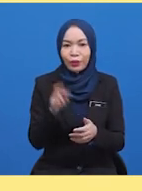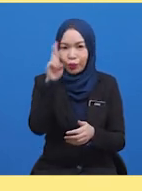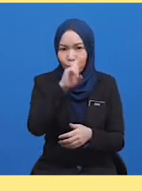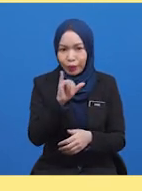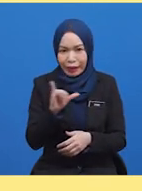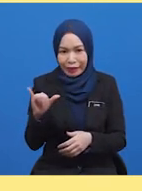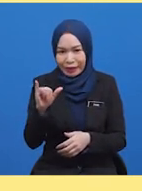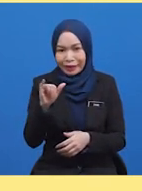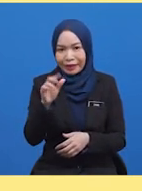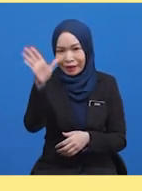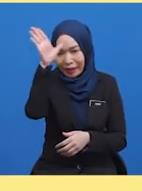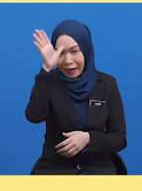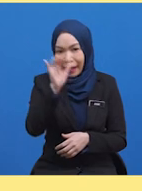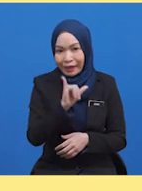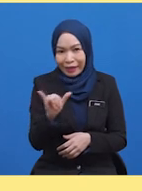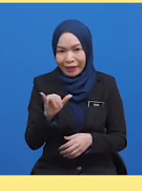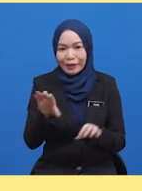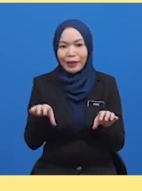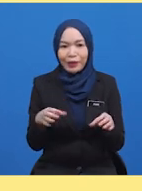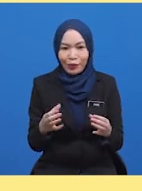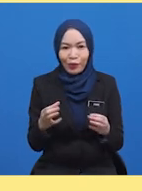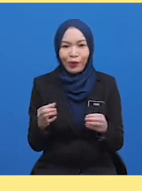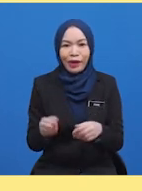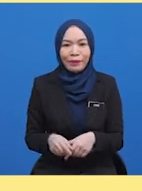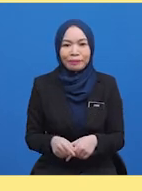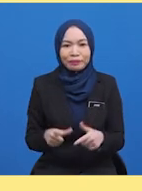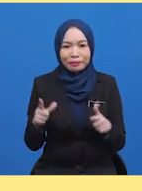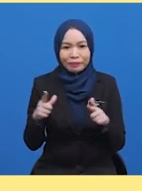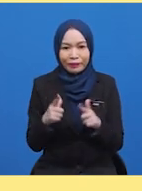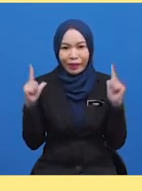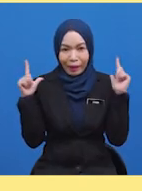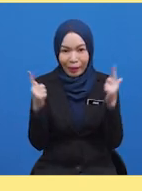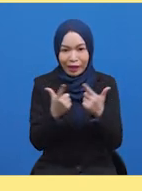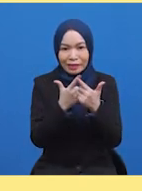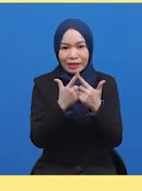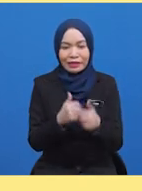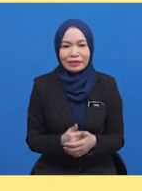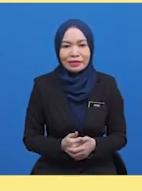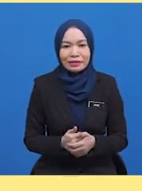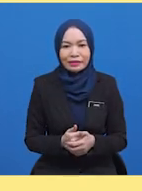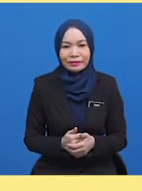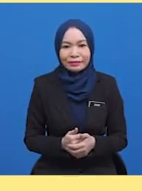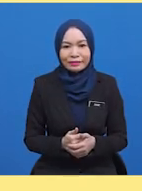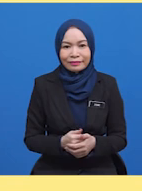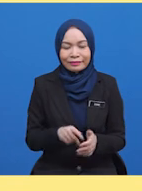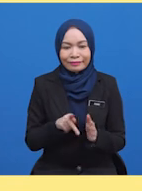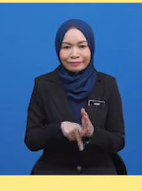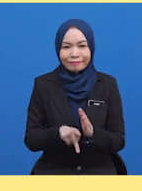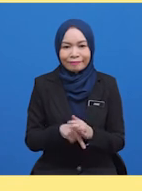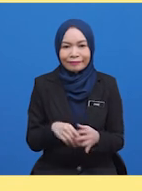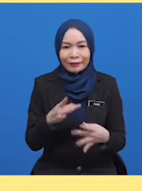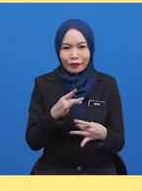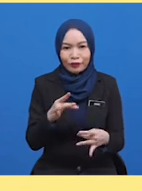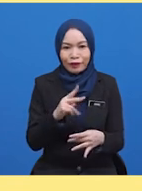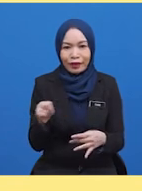beruntung dalam peperiksaan beruntung beras seamart terkejut dan sedih aku bila